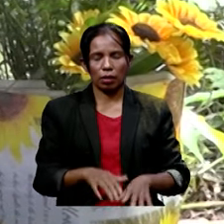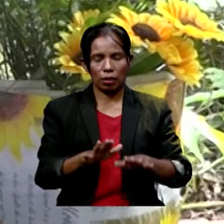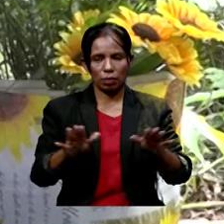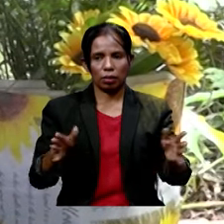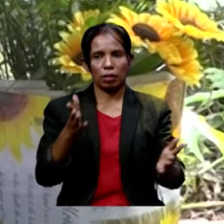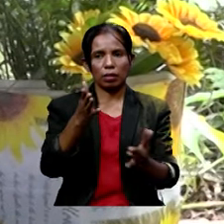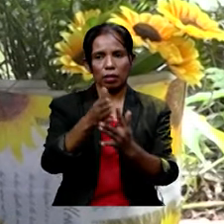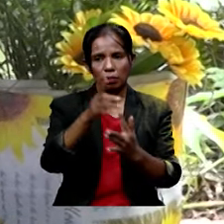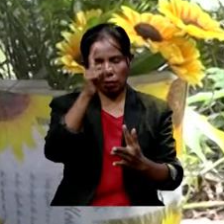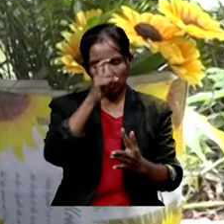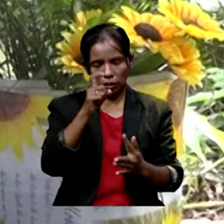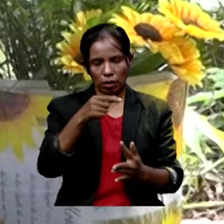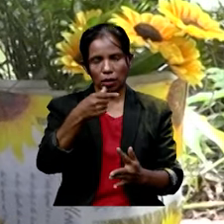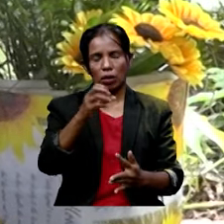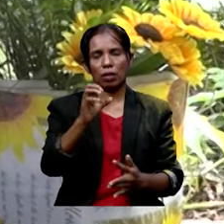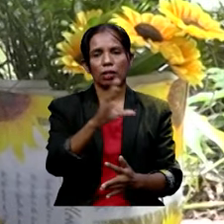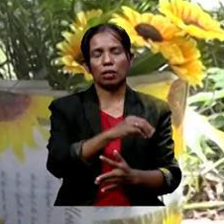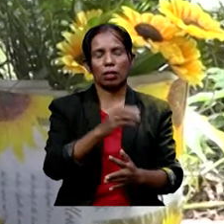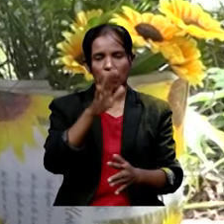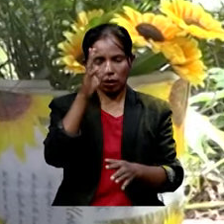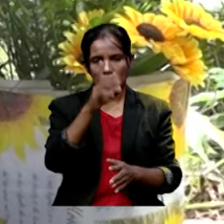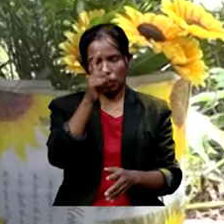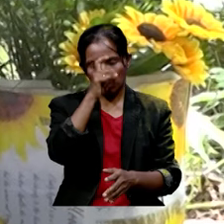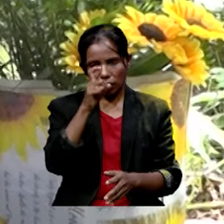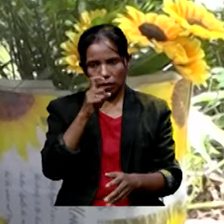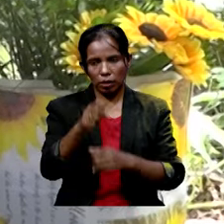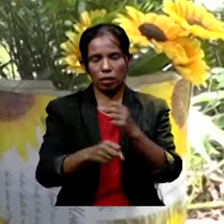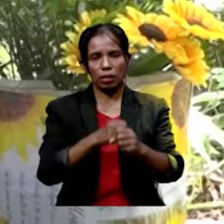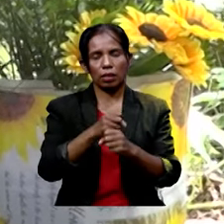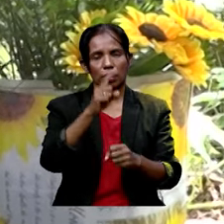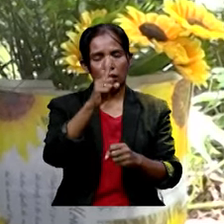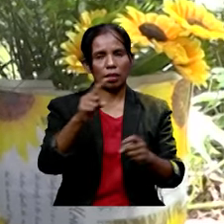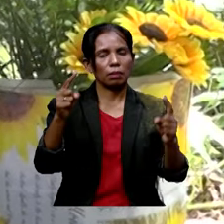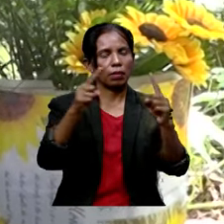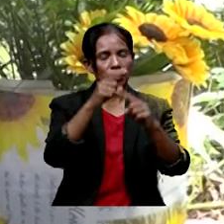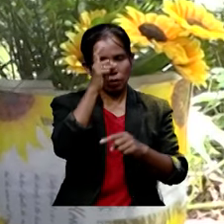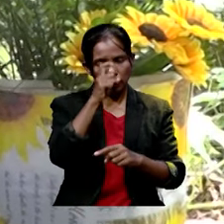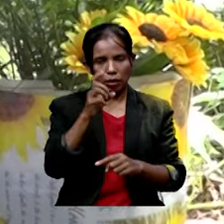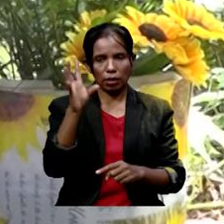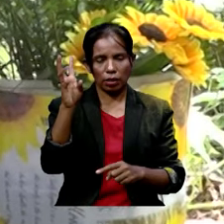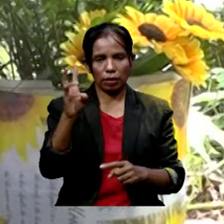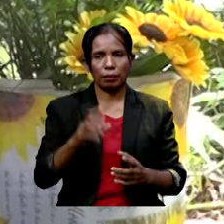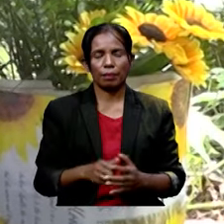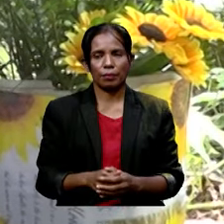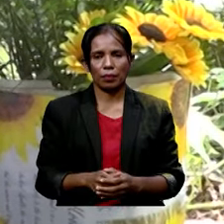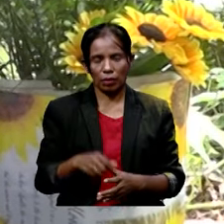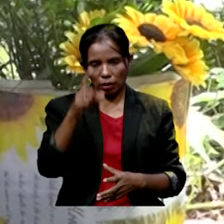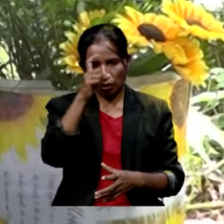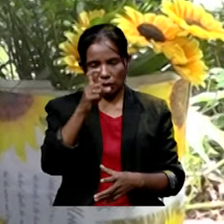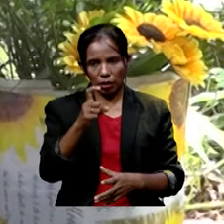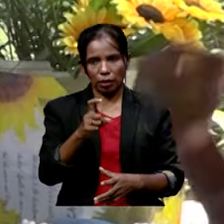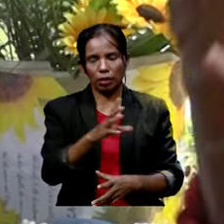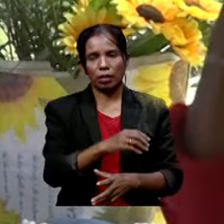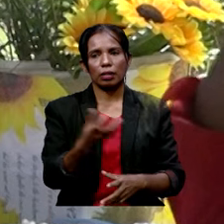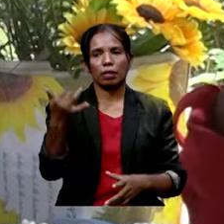hela dari the golden age dari jene be maka husitinang ida batotinang ne ihe idari dane mak idari de